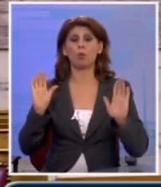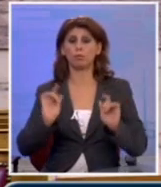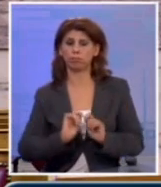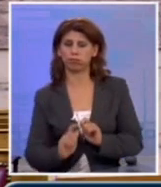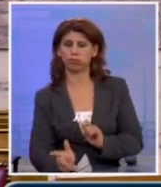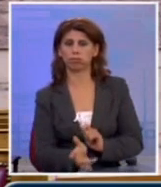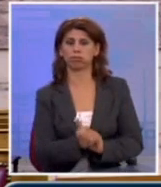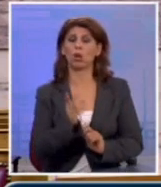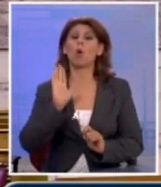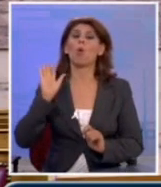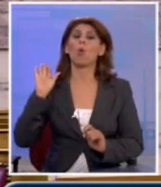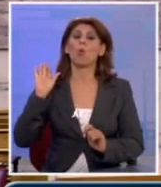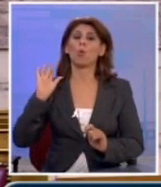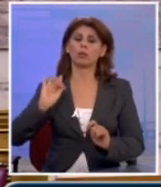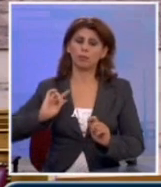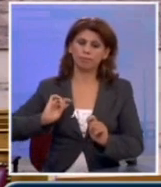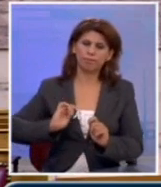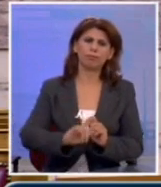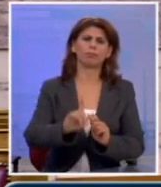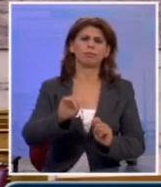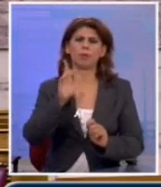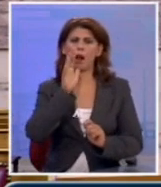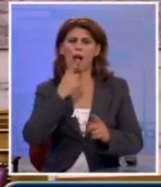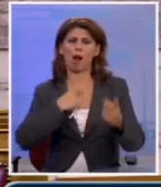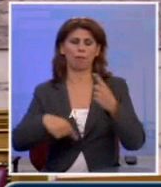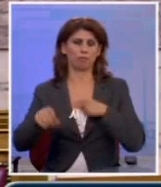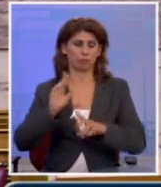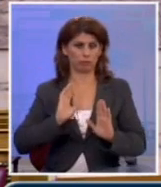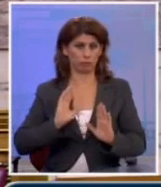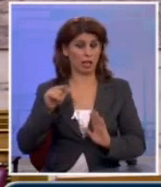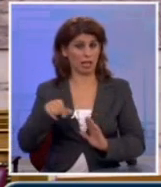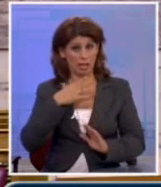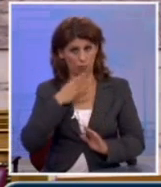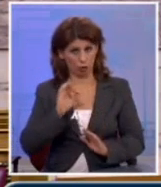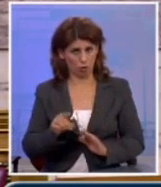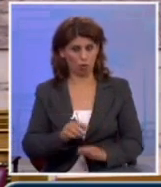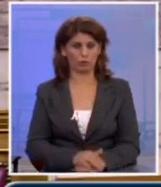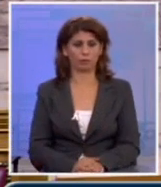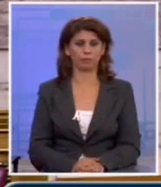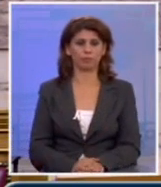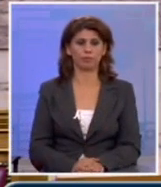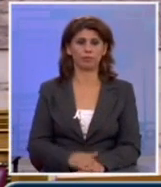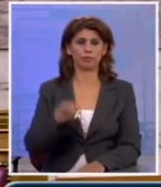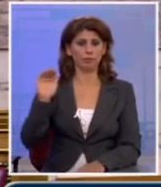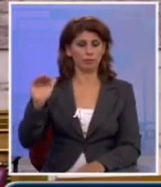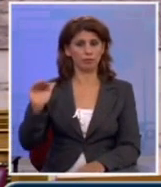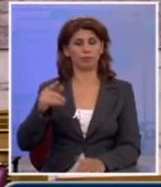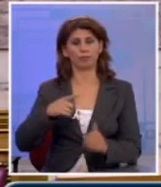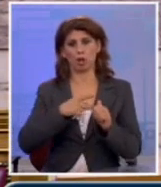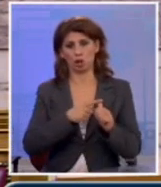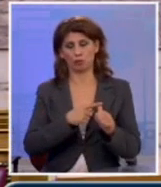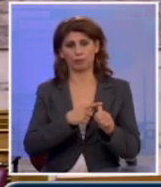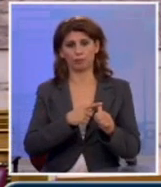υπονομεύει, ούτε να την τορπιλίζει με προσχήματα. Για το λόγο αυτό, καλό αφενός